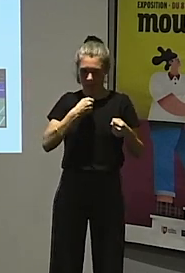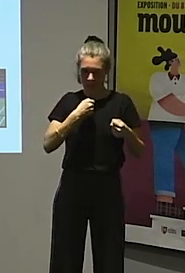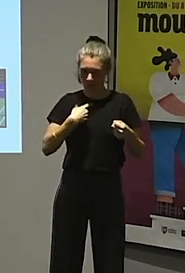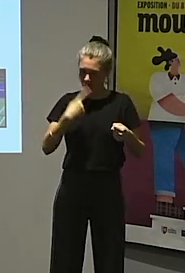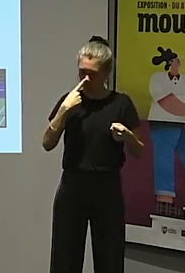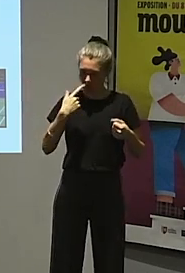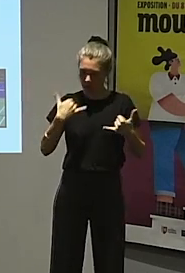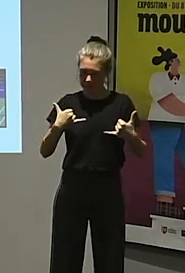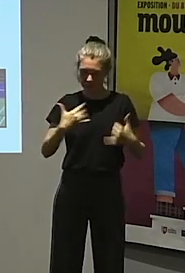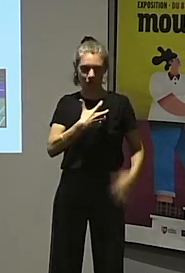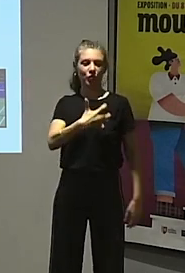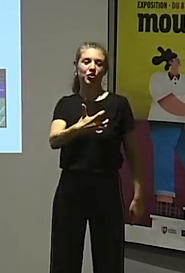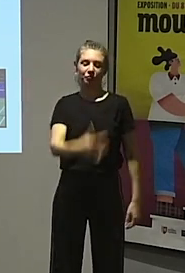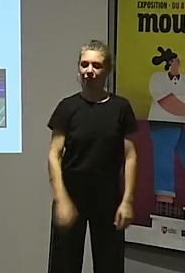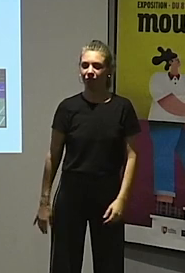enrichissant.